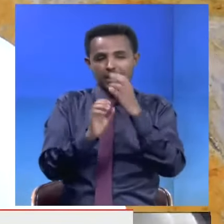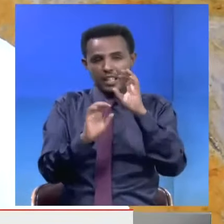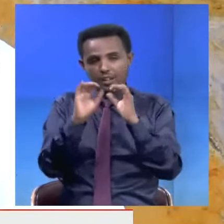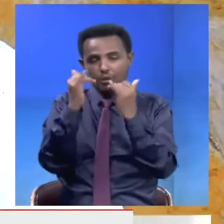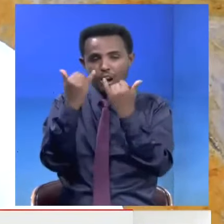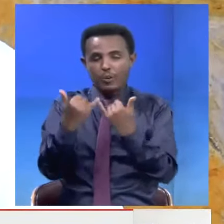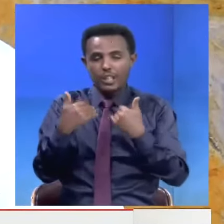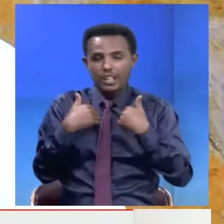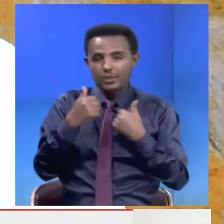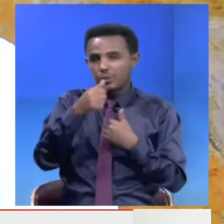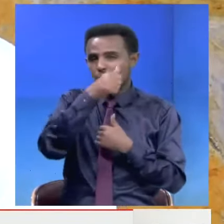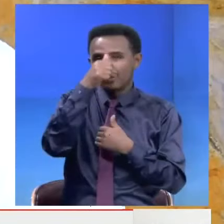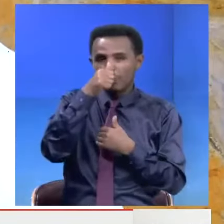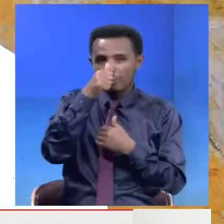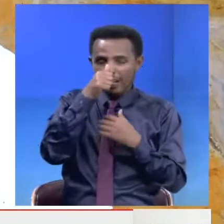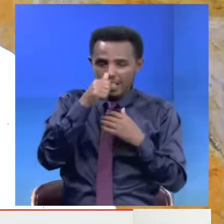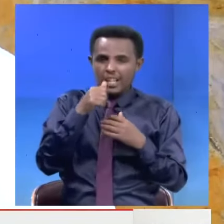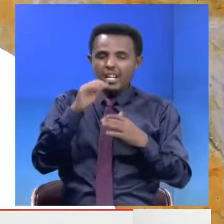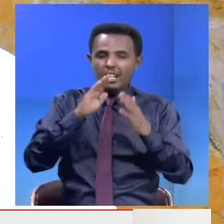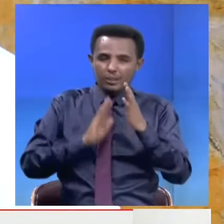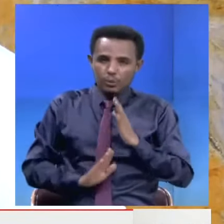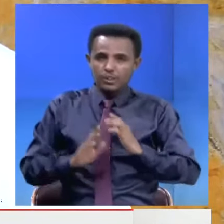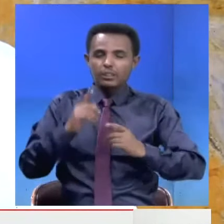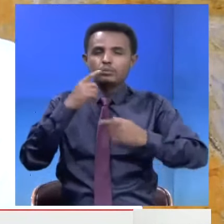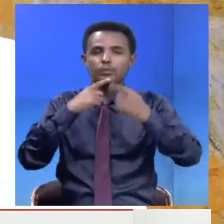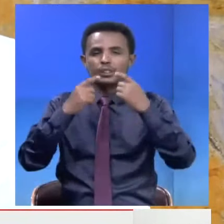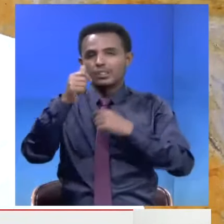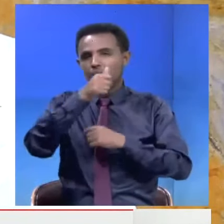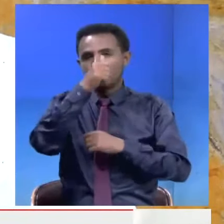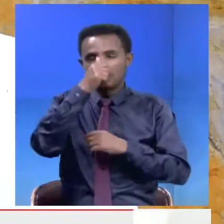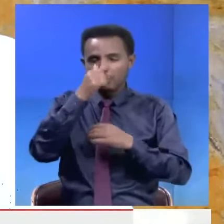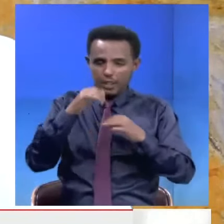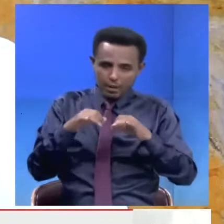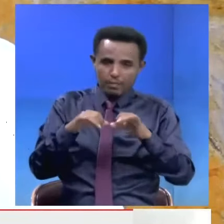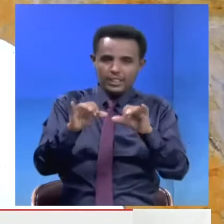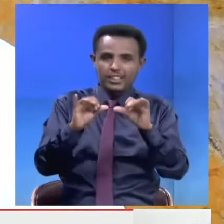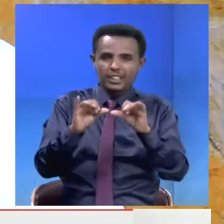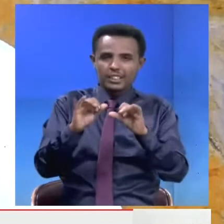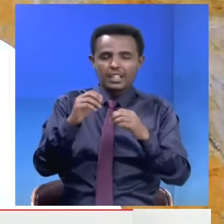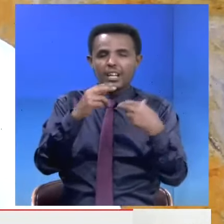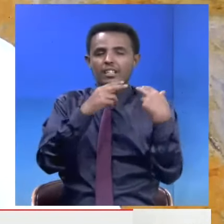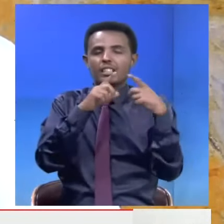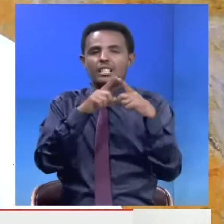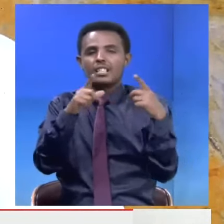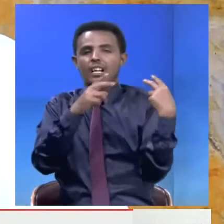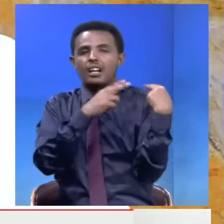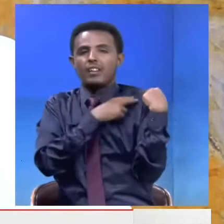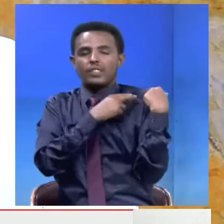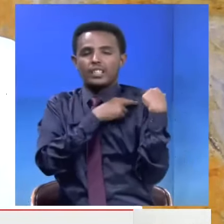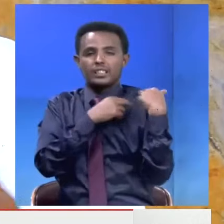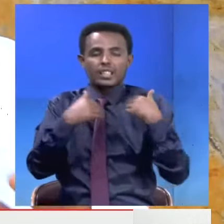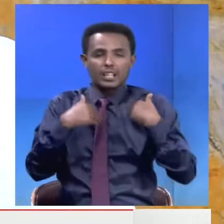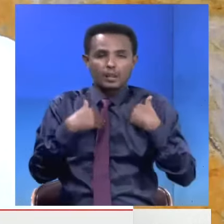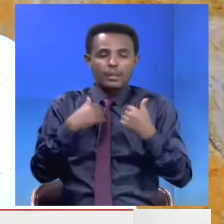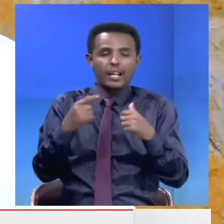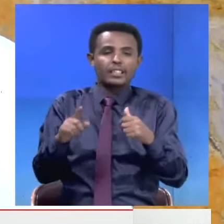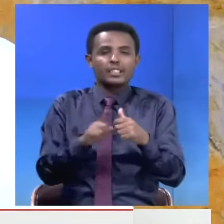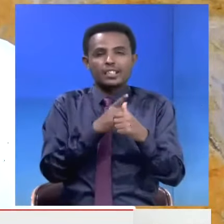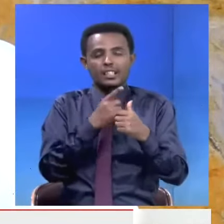ያለችውን ኢትዮጵያ ለትውልዱም የምትመጣውን ኢትዮጵያ የማስቀጠል ኃላፊነት ትልቅ ኃላፊነት ስላለበት አንደኛ